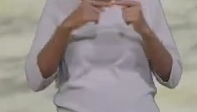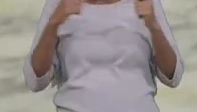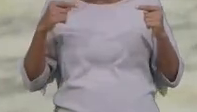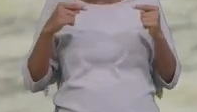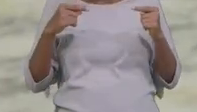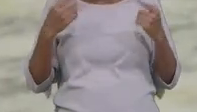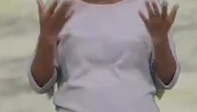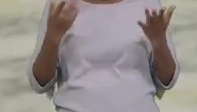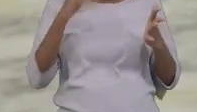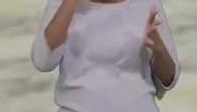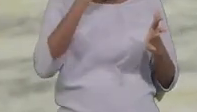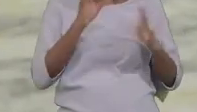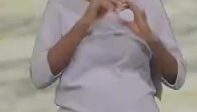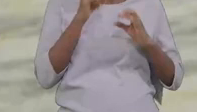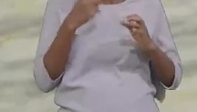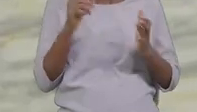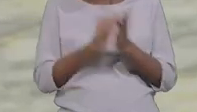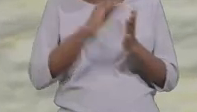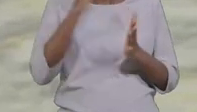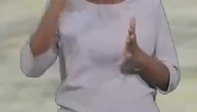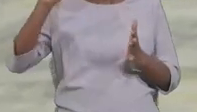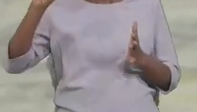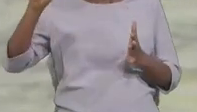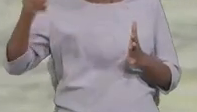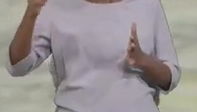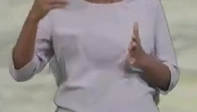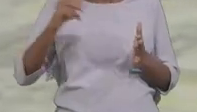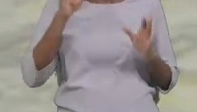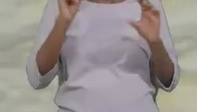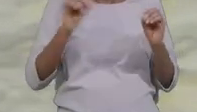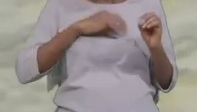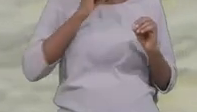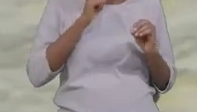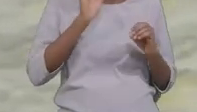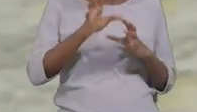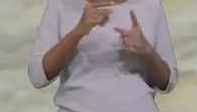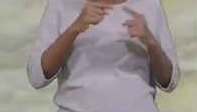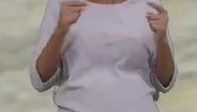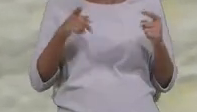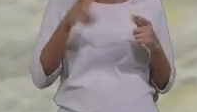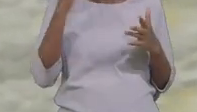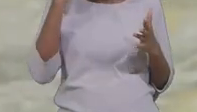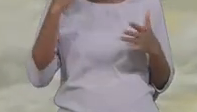ennemi ?» L'homme n'a pas dit ça. Élie n'a pas dit, « Oh, je ne suis pas ton ennemi. Hein.